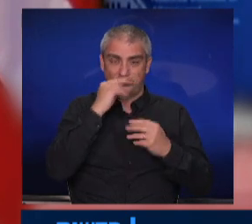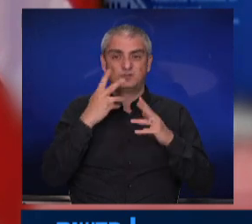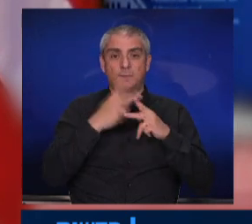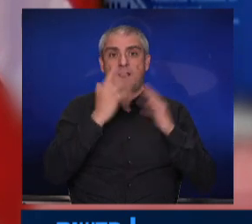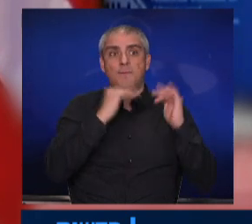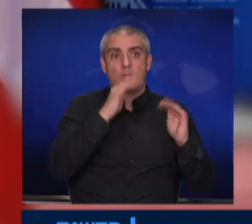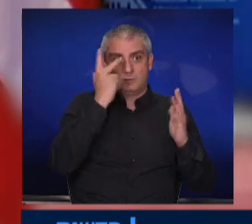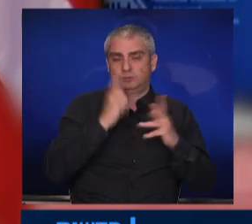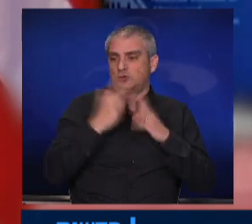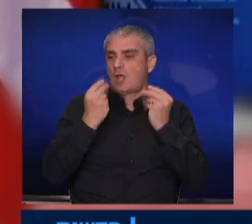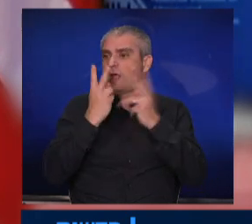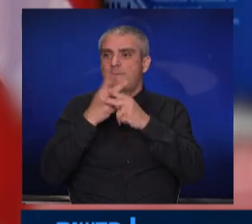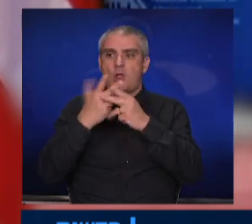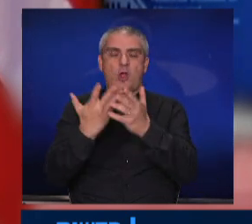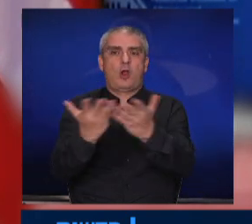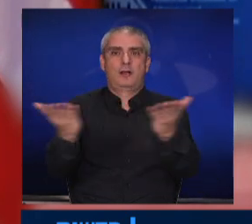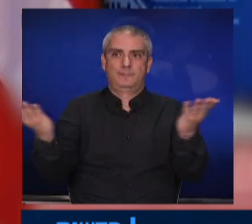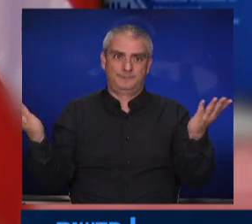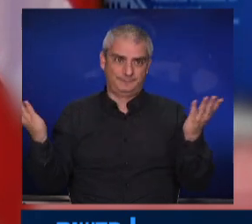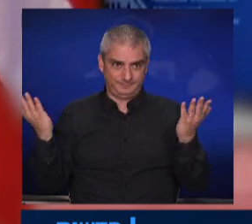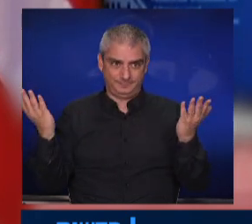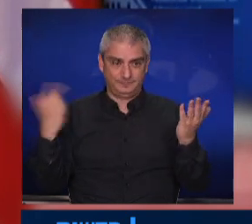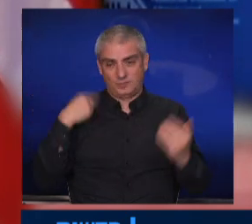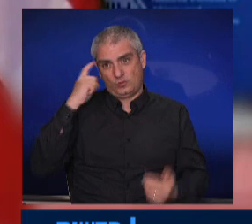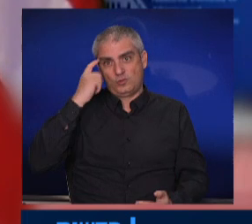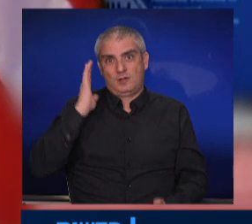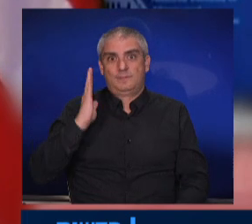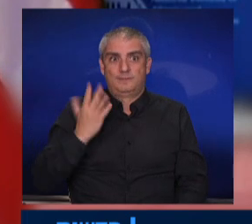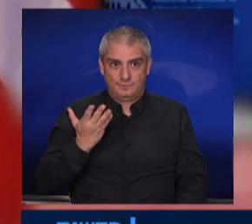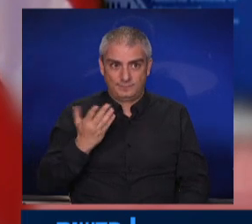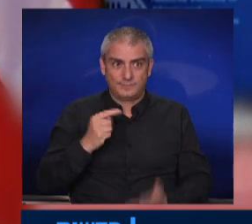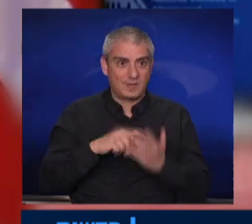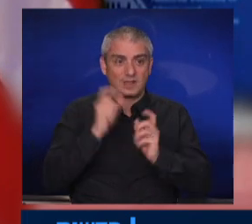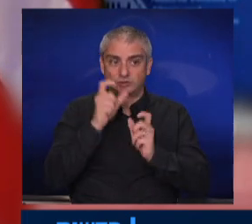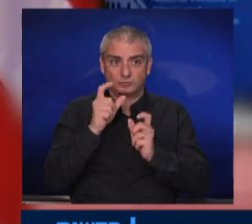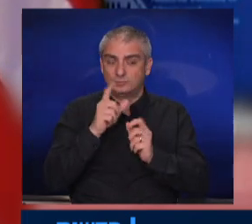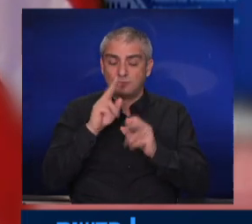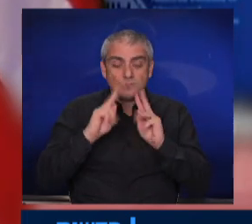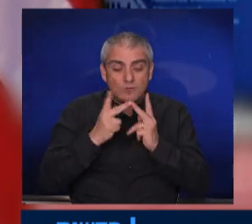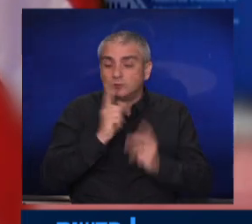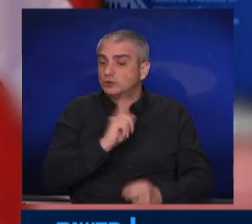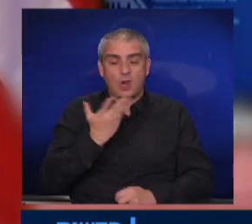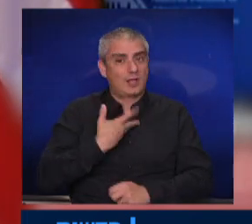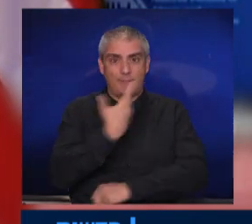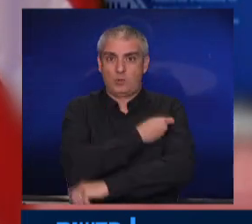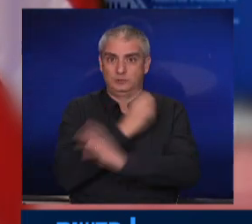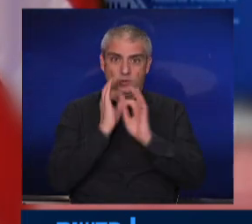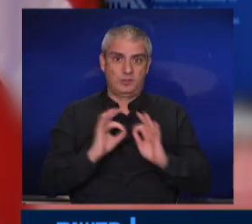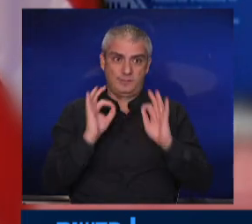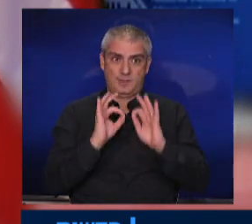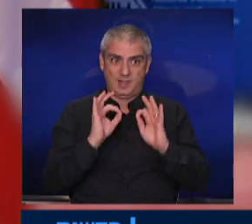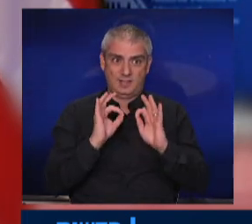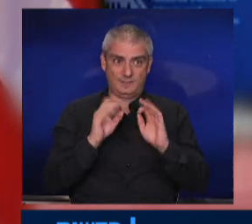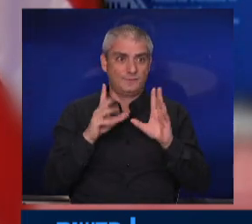severity when you have so many more people, and we're particularly worried about those who are in that unvaccinated class, that, you